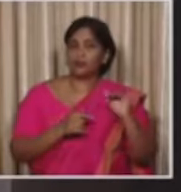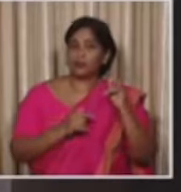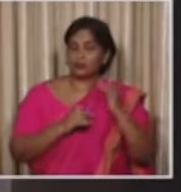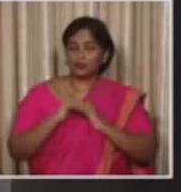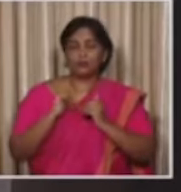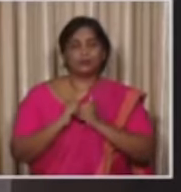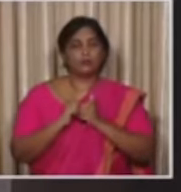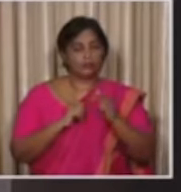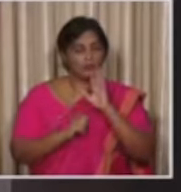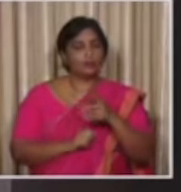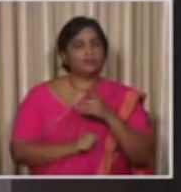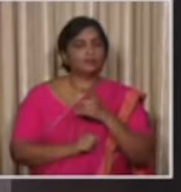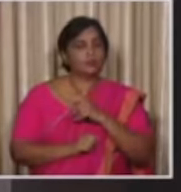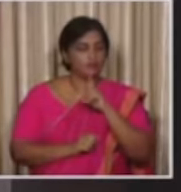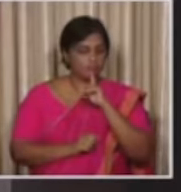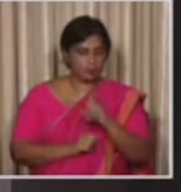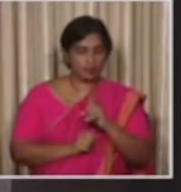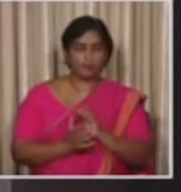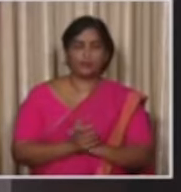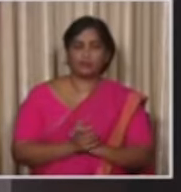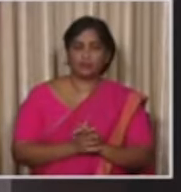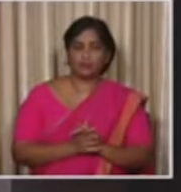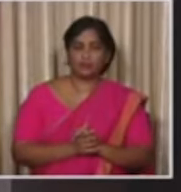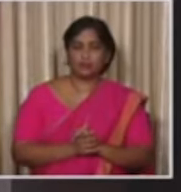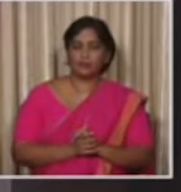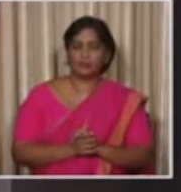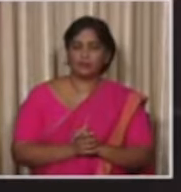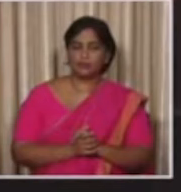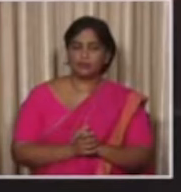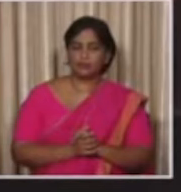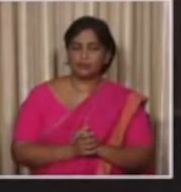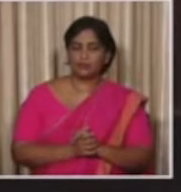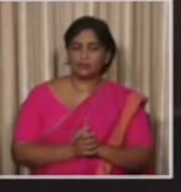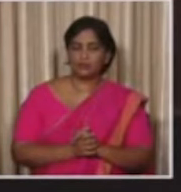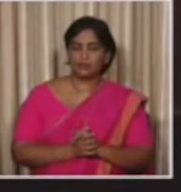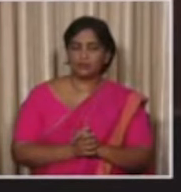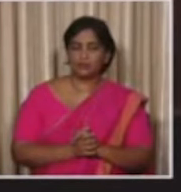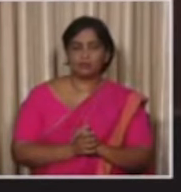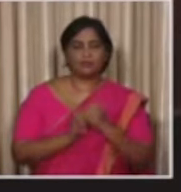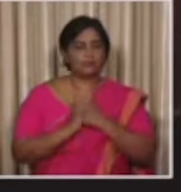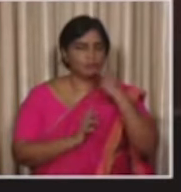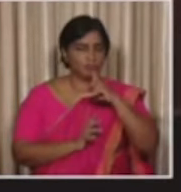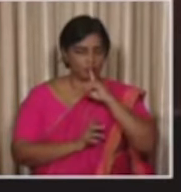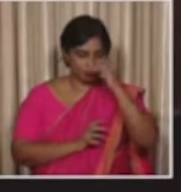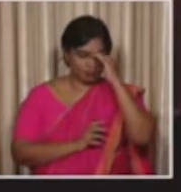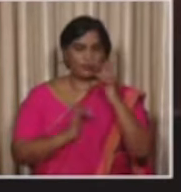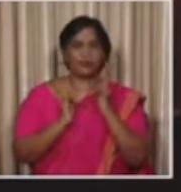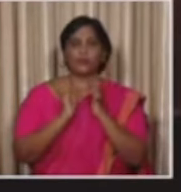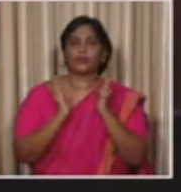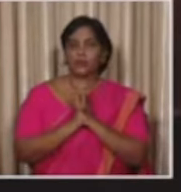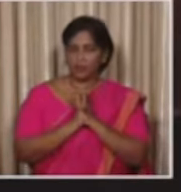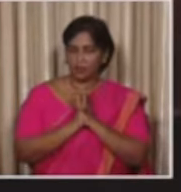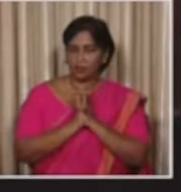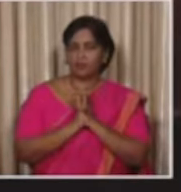කිසි ක්‍රියාමාර්ගයක් ගන්නයි කියලා මං ඉල්ලීමක් කරනවා රජේ. ස්තුතියි ගරු රාජ්‍ය මන්ත්‍රීතුමා. අර නියෝජ කතානායකතුමනි අපි බ්‍රහස්පතින්දා